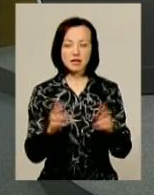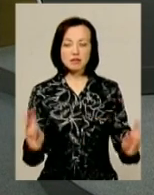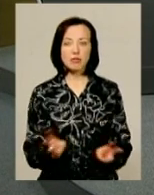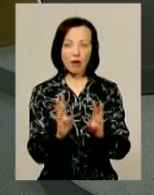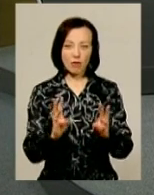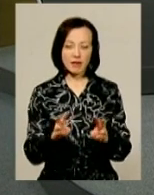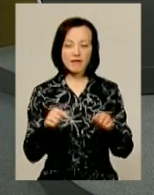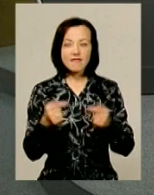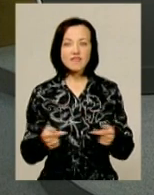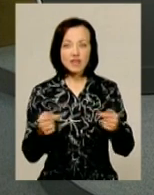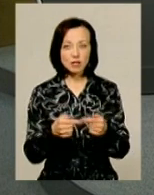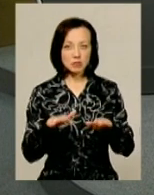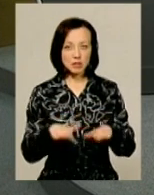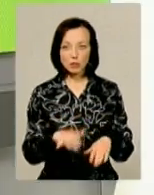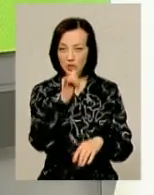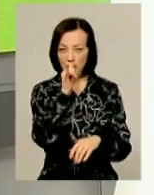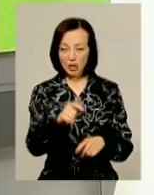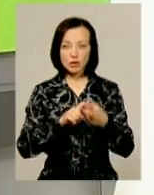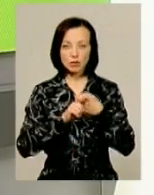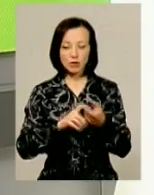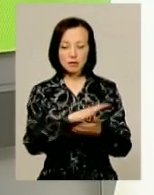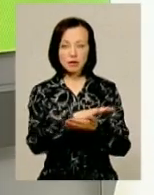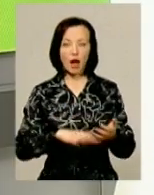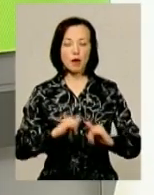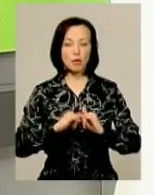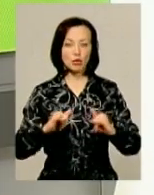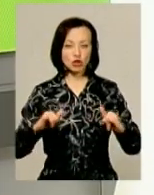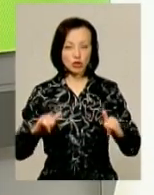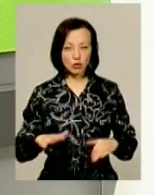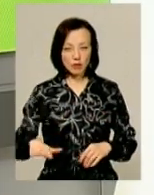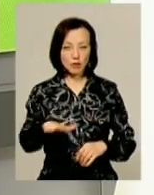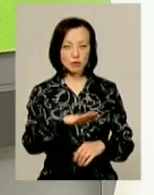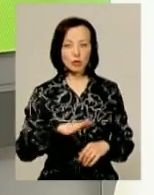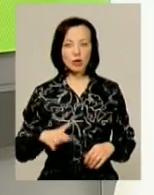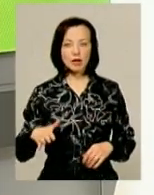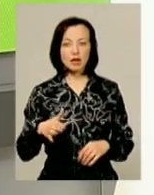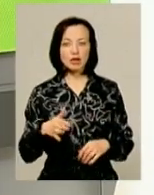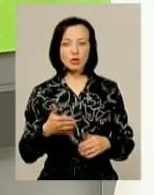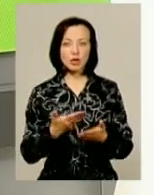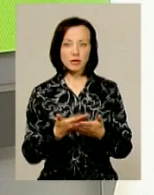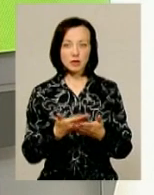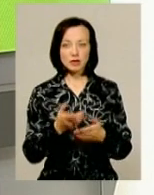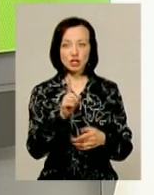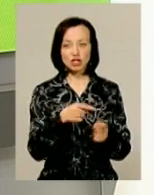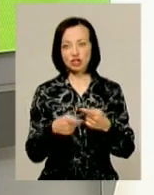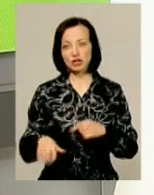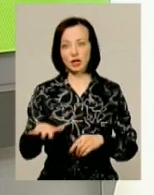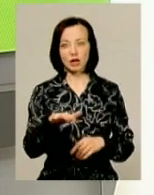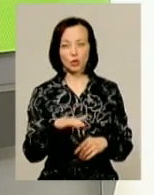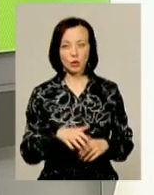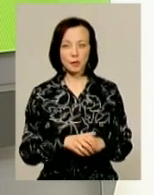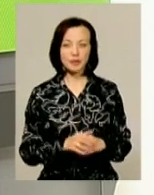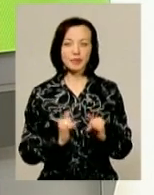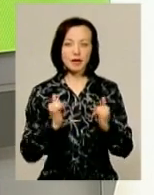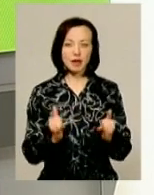визначених місцях, щоб не дати збуднику далі поширюватися по території, по тій чи іншій території. Mm-hmm.